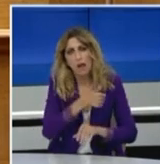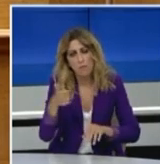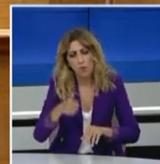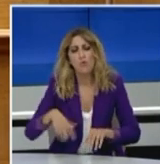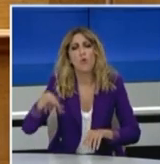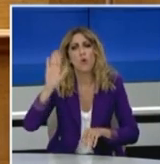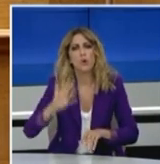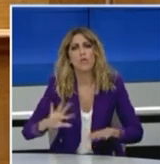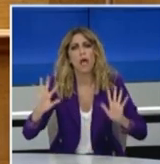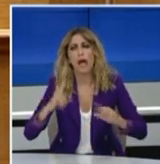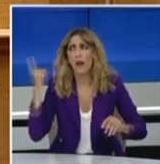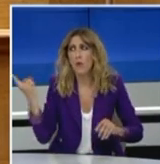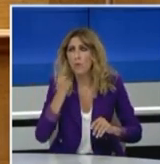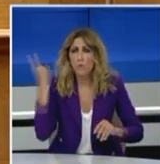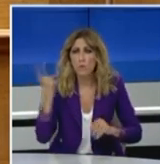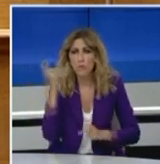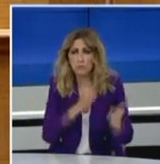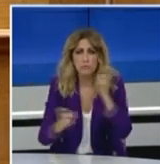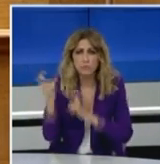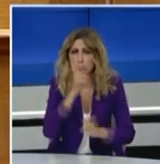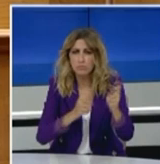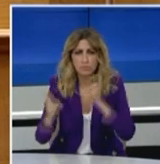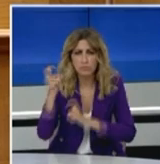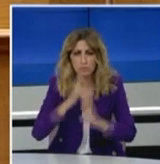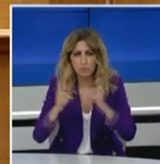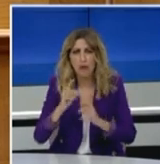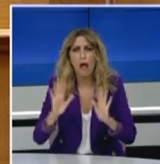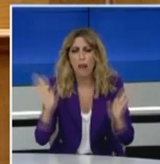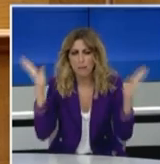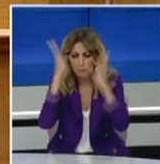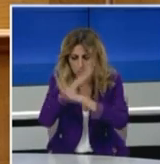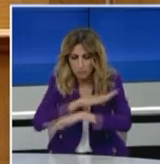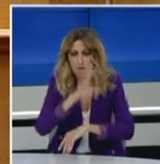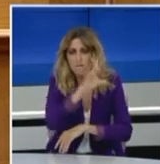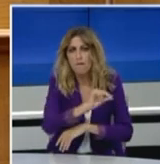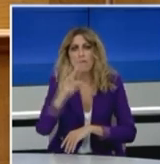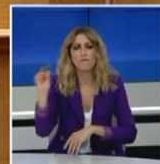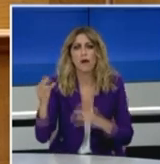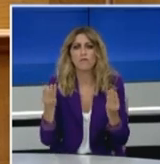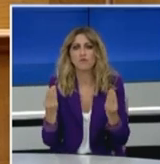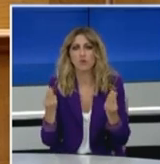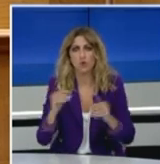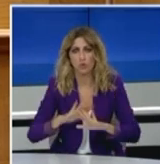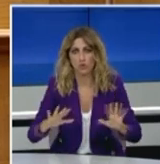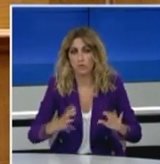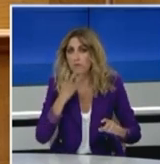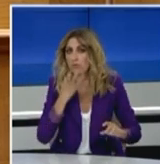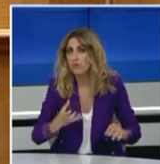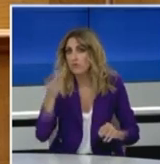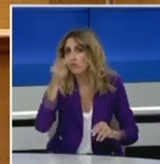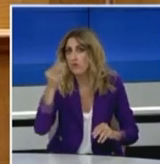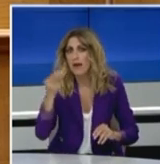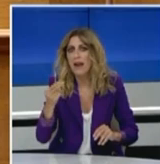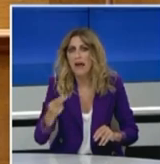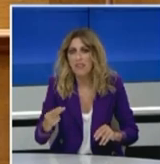σας επιτρέπει να καλύψετε την ταύτισή σας στα στρατηγικά, στα κρίσιμα, σε αυτά δηλαδή που